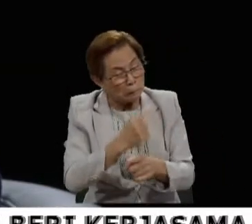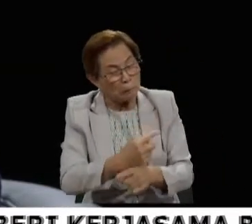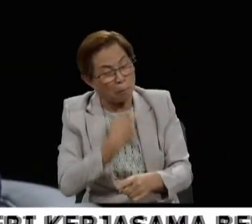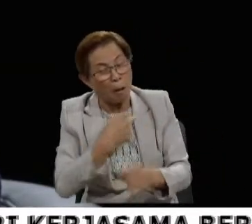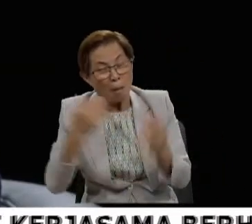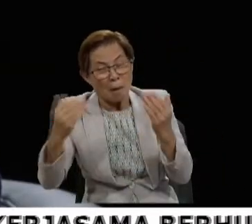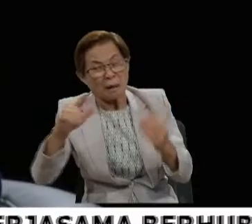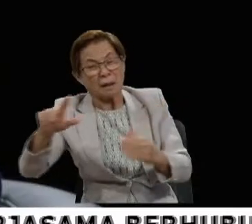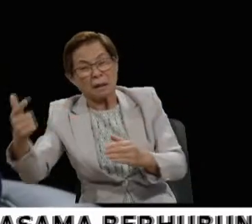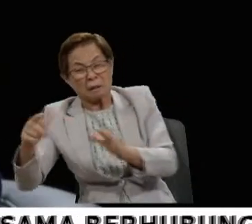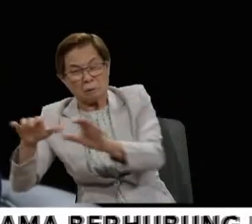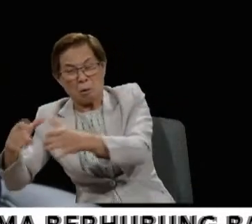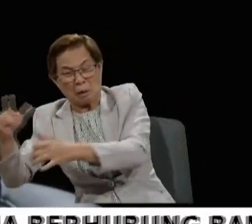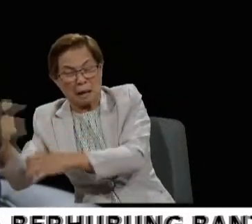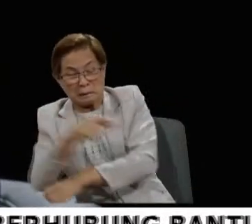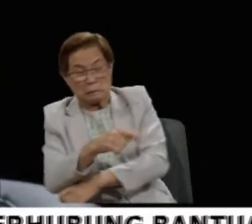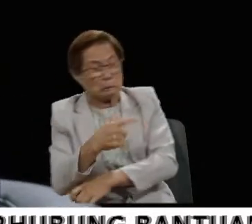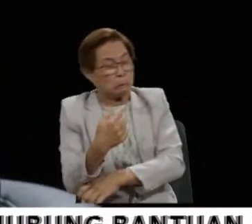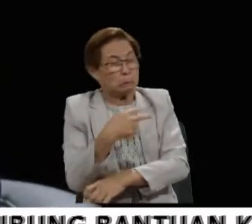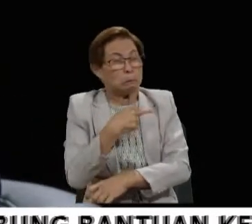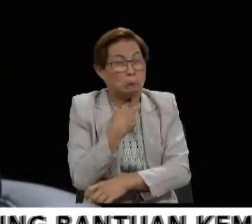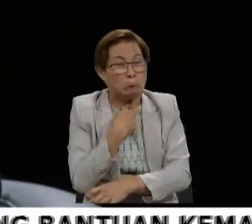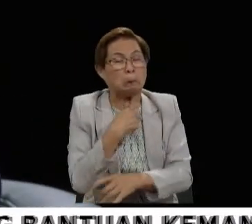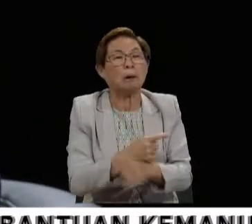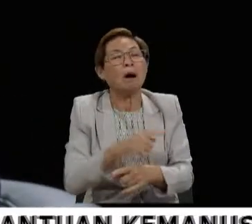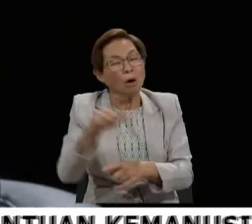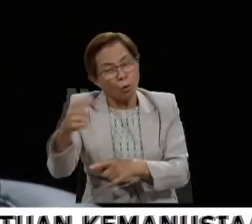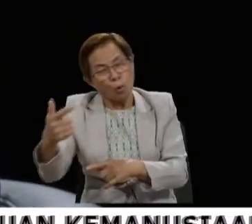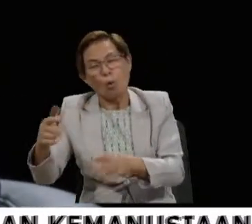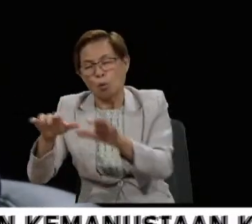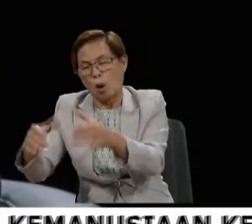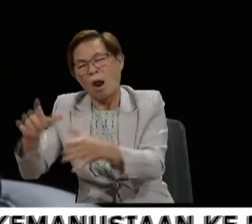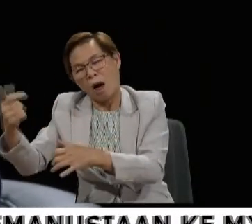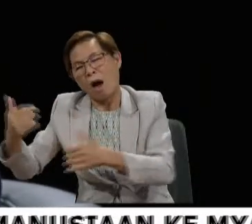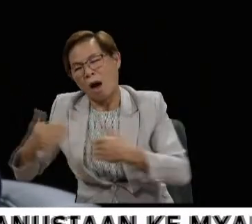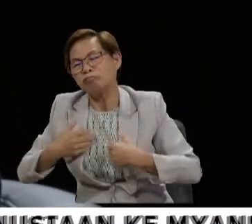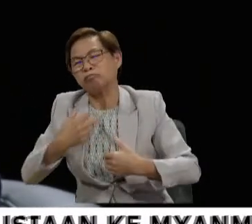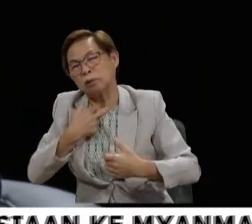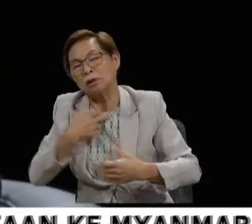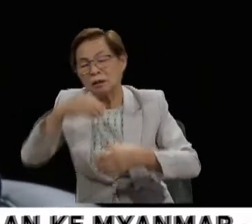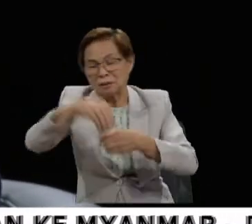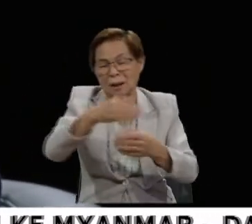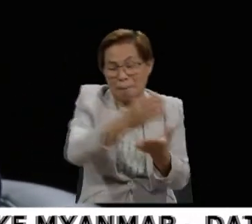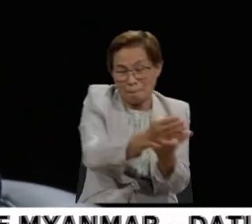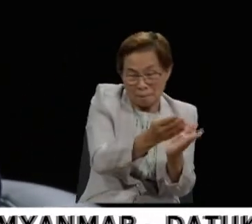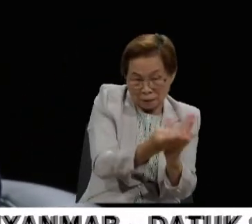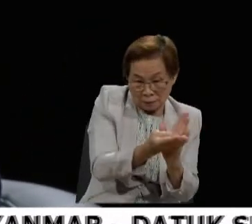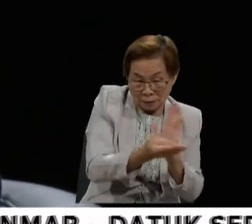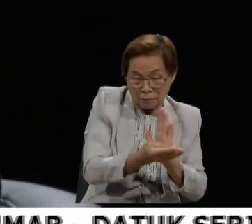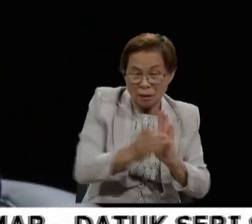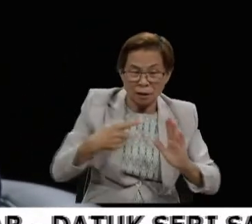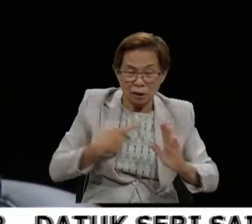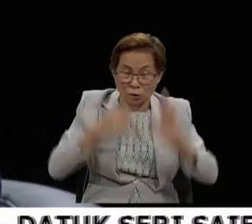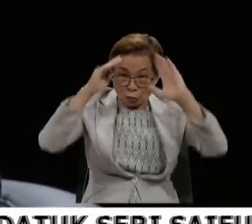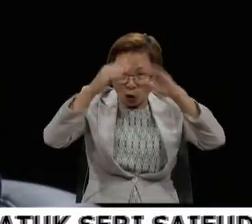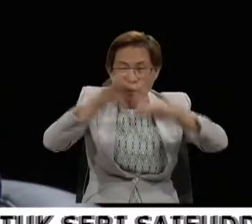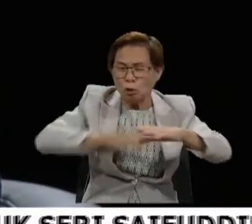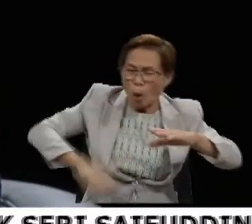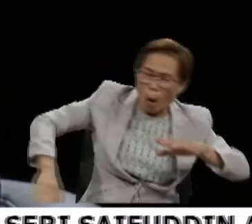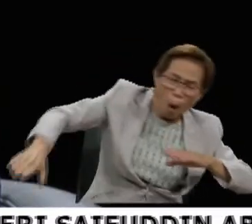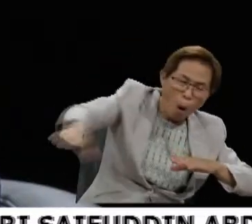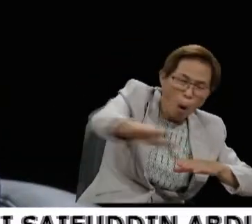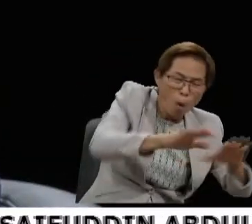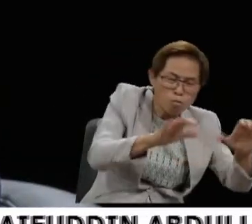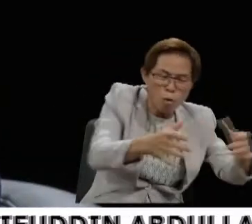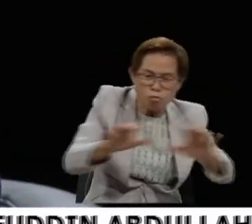golongan yang lain tapi nak katakan golongan lain tak terkesan tak betul juga jadi dalam bajet ni kita perlukan beri fokus kepada semua golongan dan juga